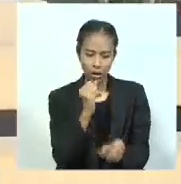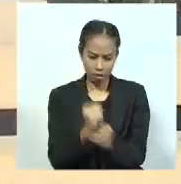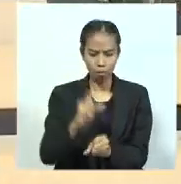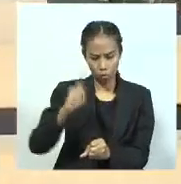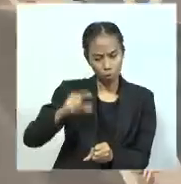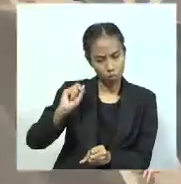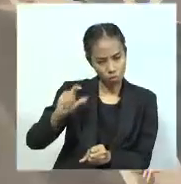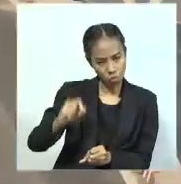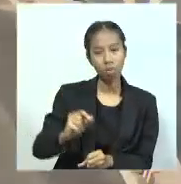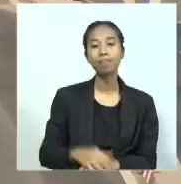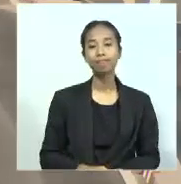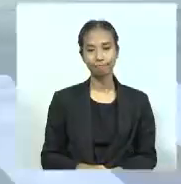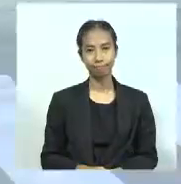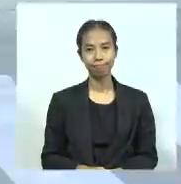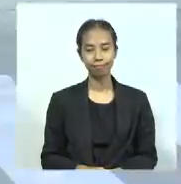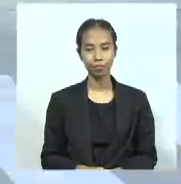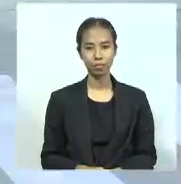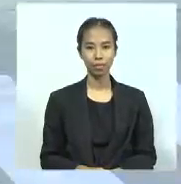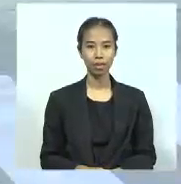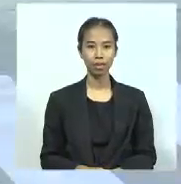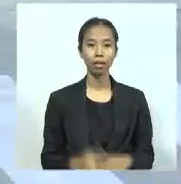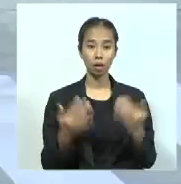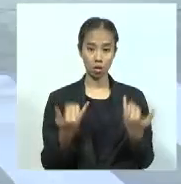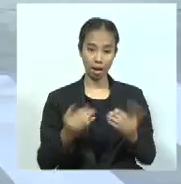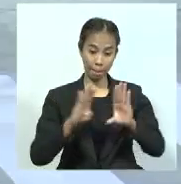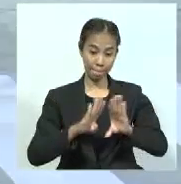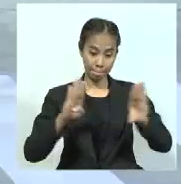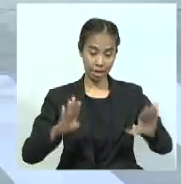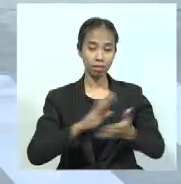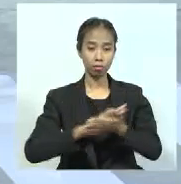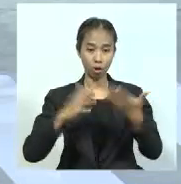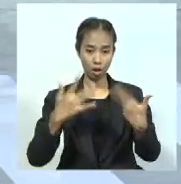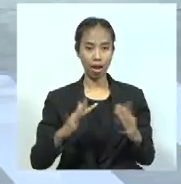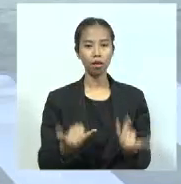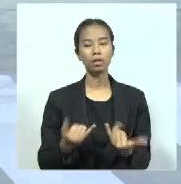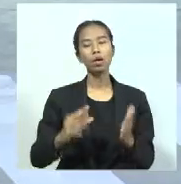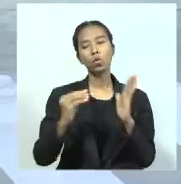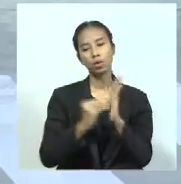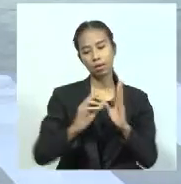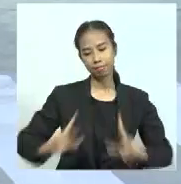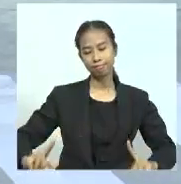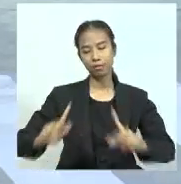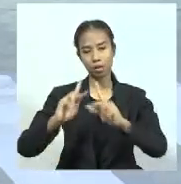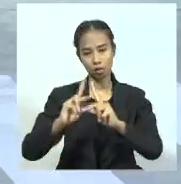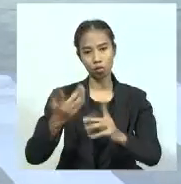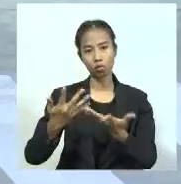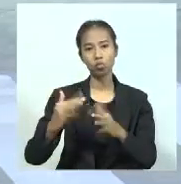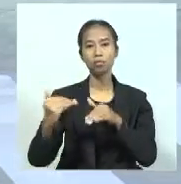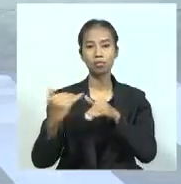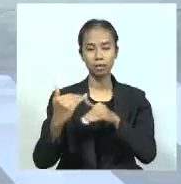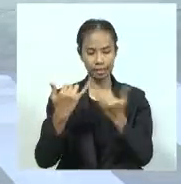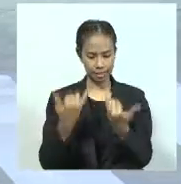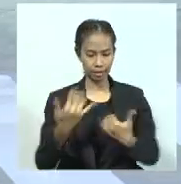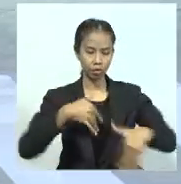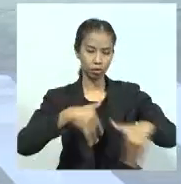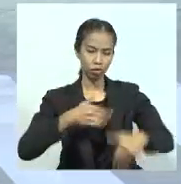ให้แล้วเสร็จโดยเร็วภายหลังพิธีเปิดนะครับกรุงเทพมหานครและกระทรวงคมนาคมจะดำเนินการเปิดให้ประชาชนส